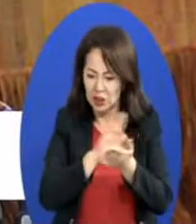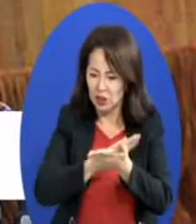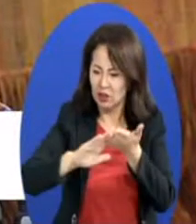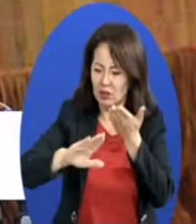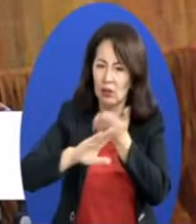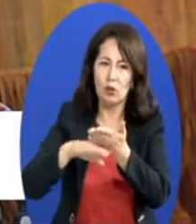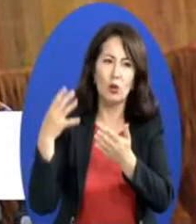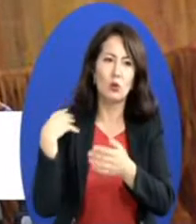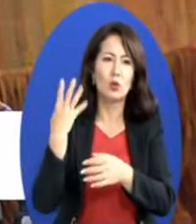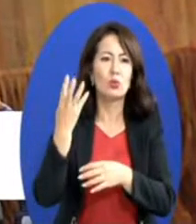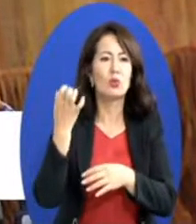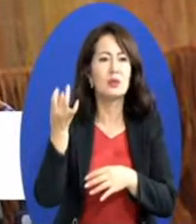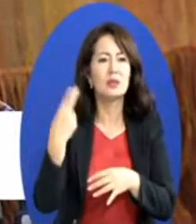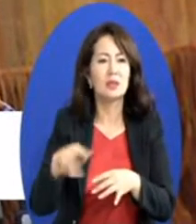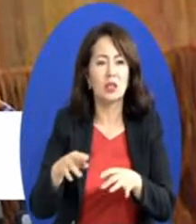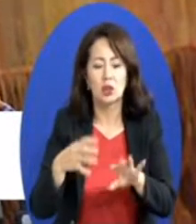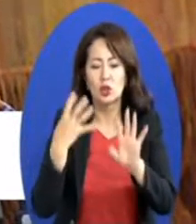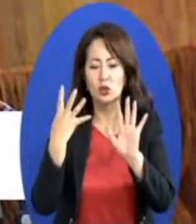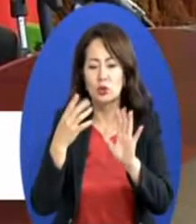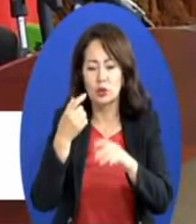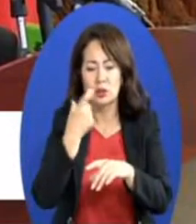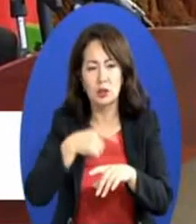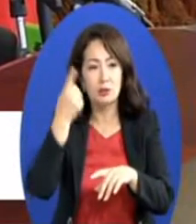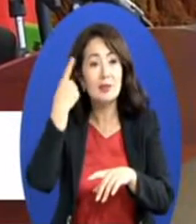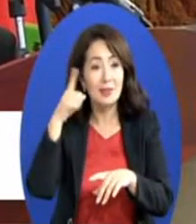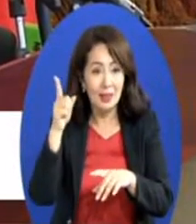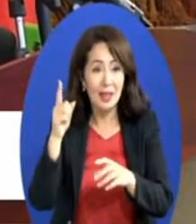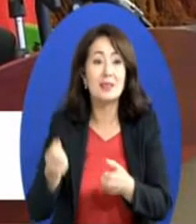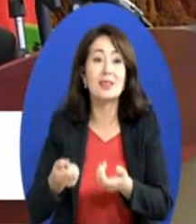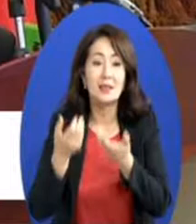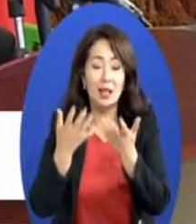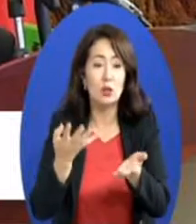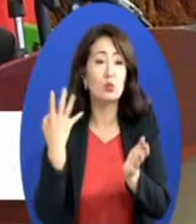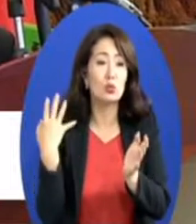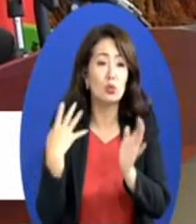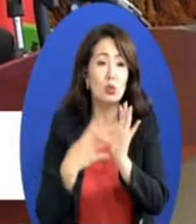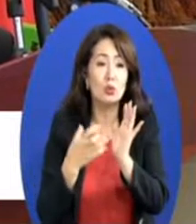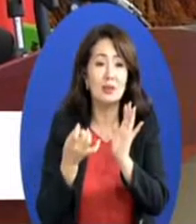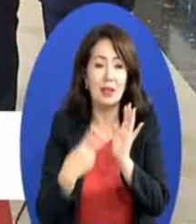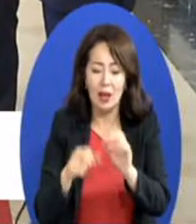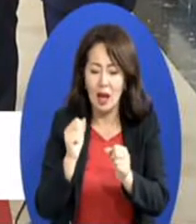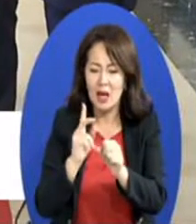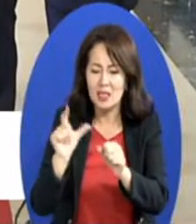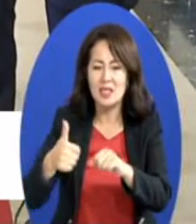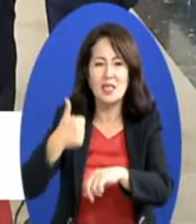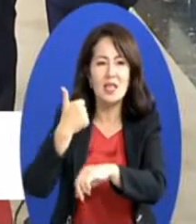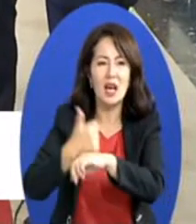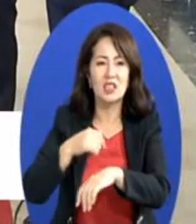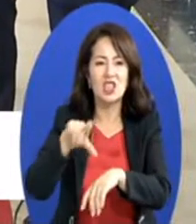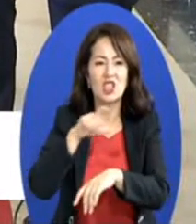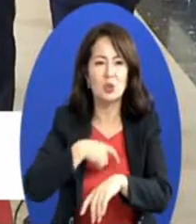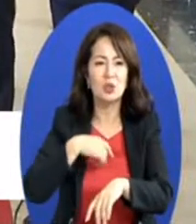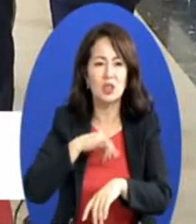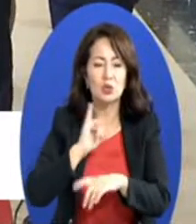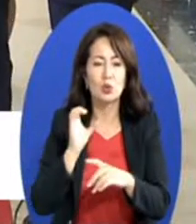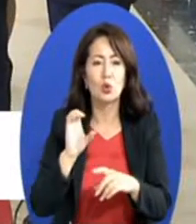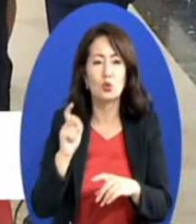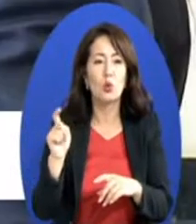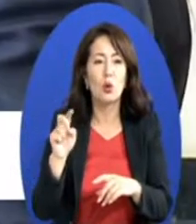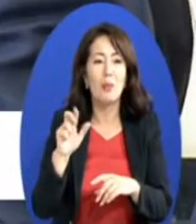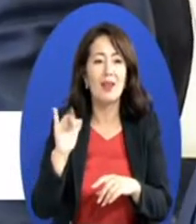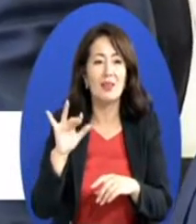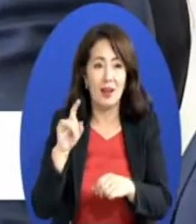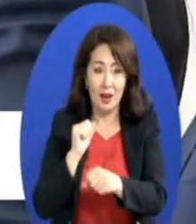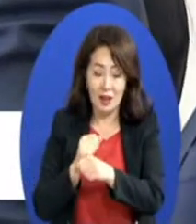улсын хурлын гишүүн тогтсон нарын 9 гишүүн санаачлан боловсруулсан. Тус хуулийн төслийн ажлын хэсгийн ахлагчаар улсын хурлын гишүүн Сүхбаатар ажиллаж